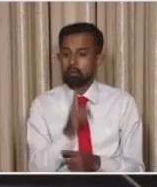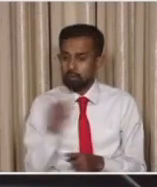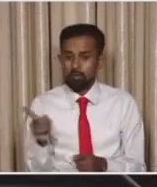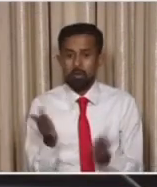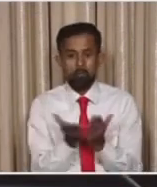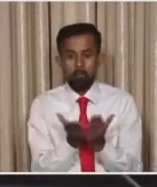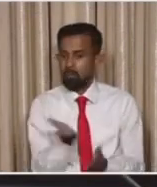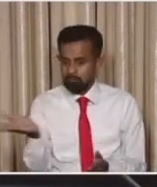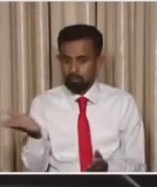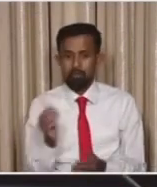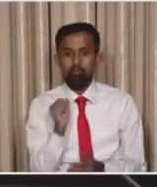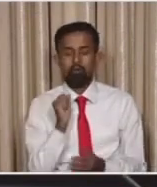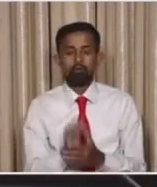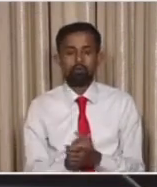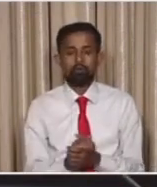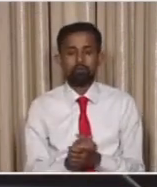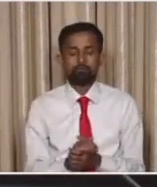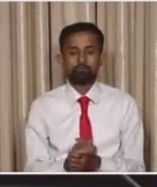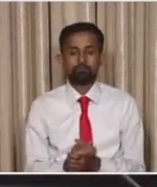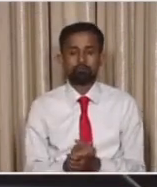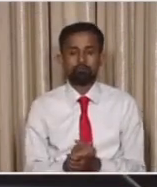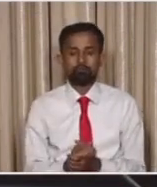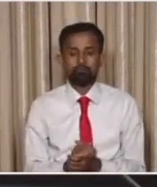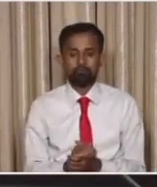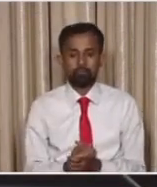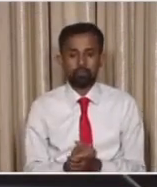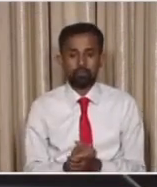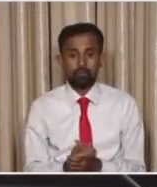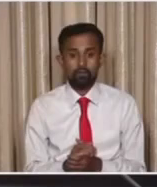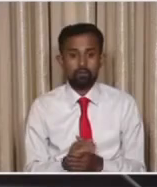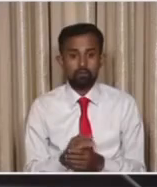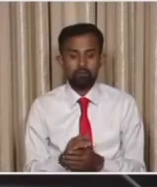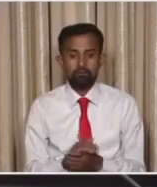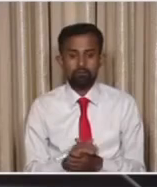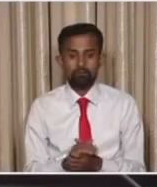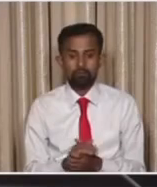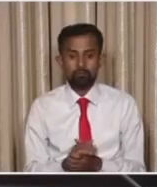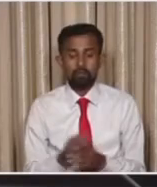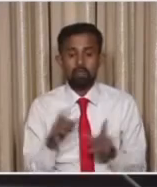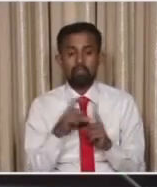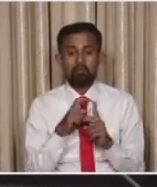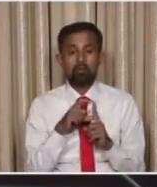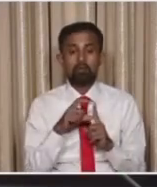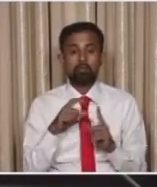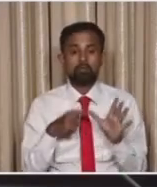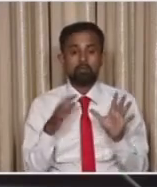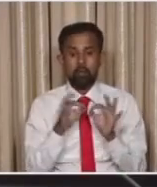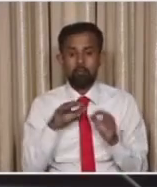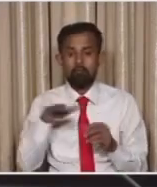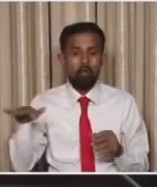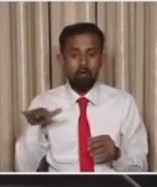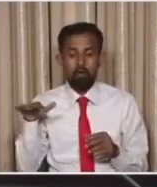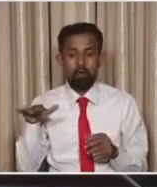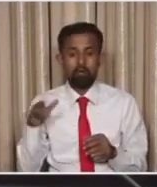පන්තියක් කියලා කොහොමද කරන්න කියලා. සභාපතිතුමනි අපේ දඹදෙණි ආසනේ පිළිබඳ ලොකු ගැටලුවක් තියෙනවා. දඹදෙණි